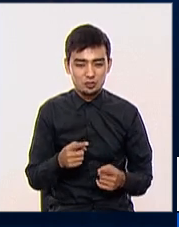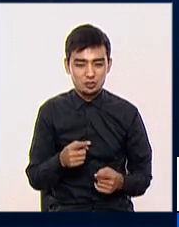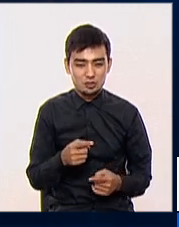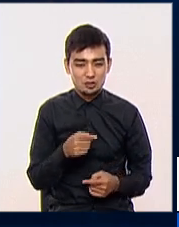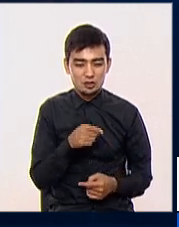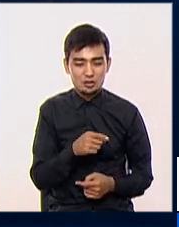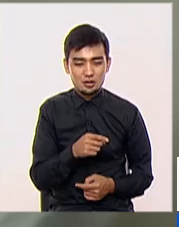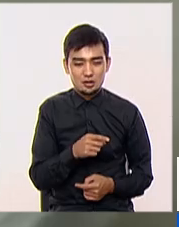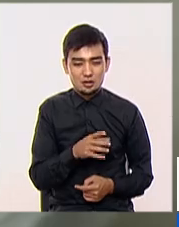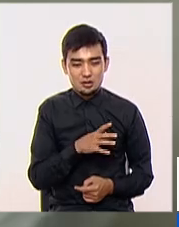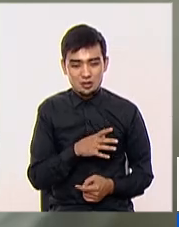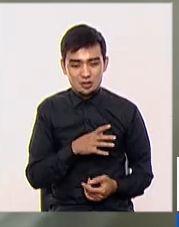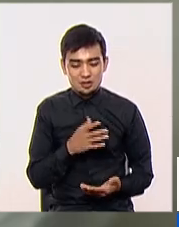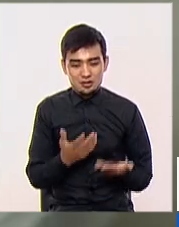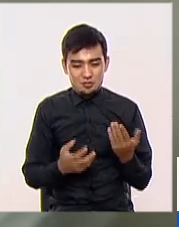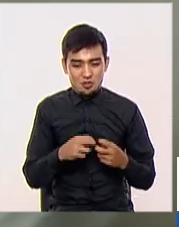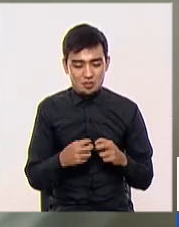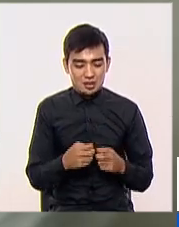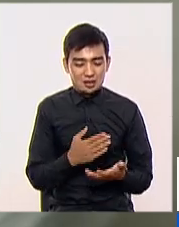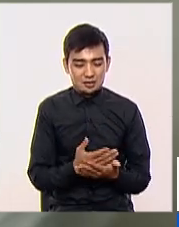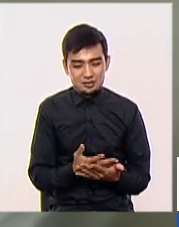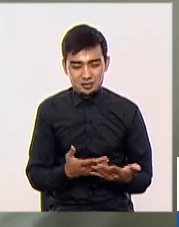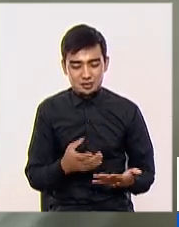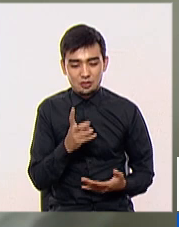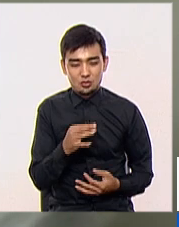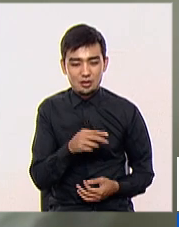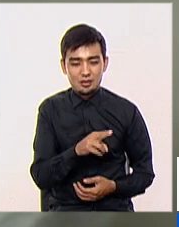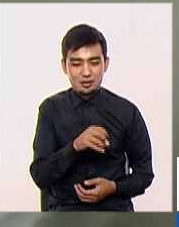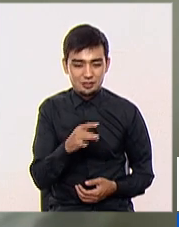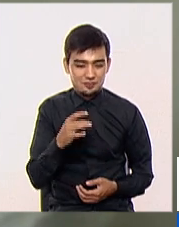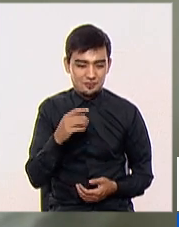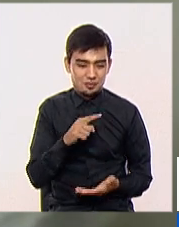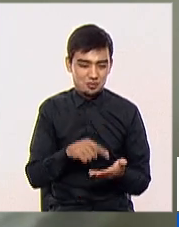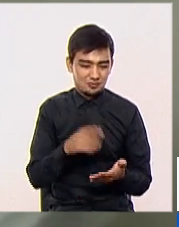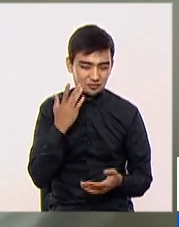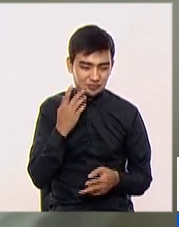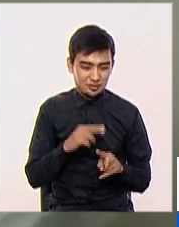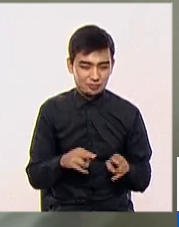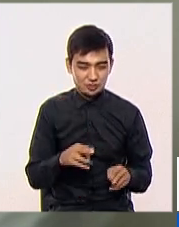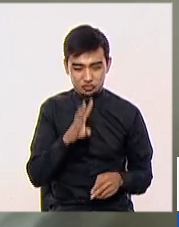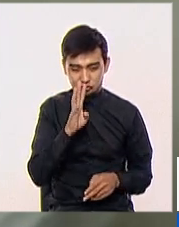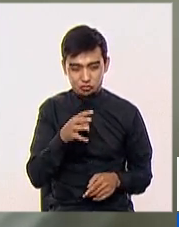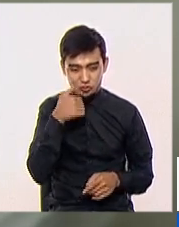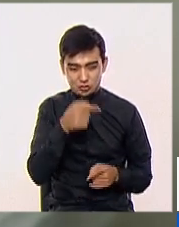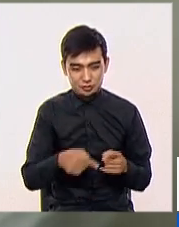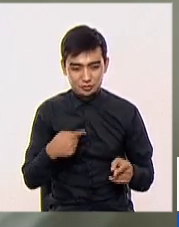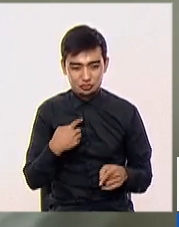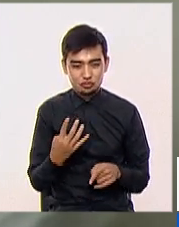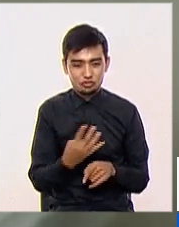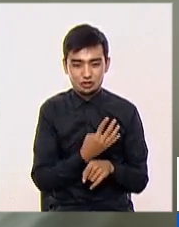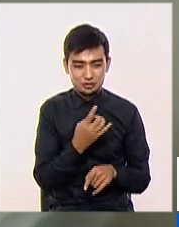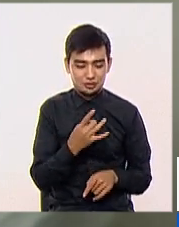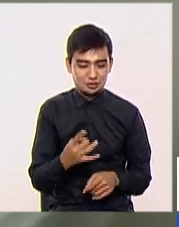фонда, возможно, есть некоторые проблемы. Это кадровый вопрос, как всегда. За 4 года мы имеем 4-го представителя